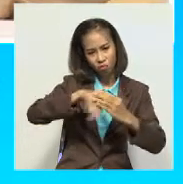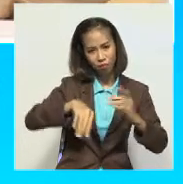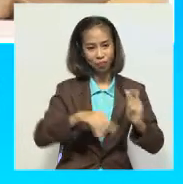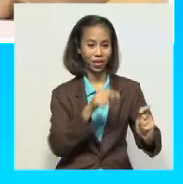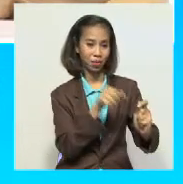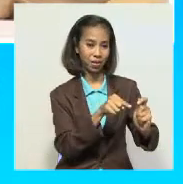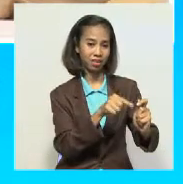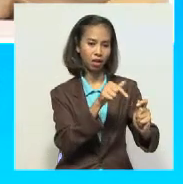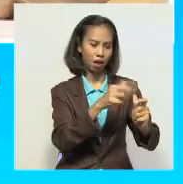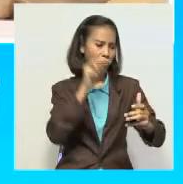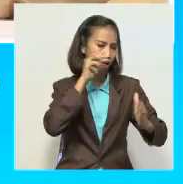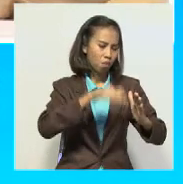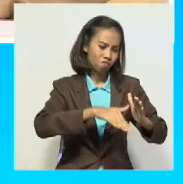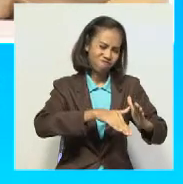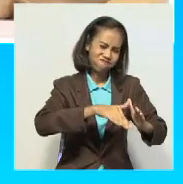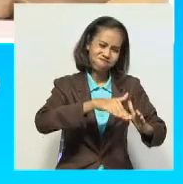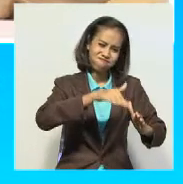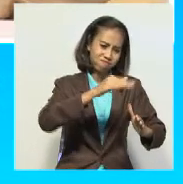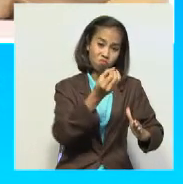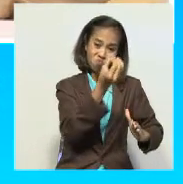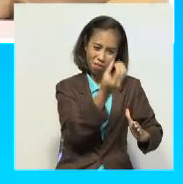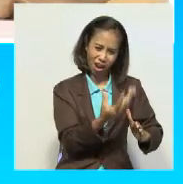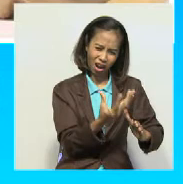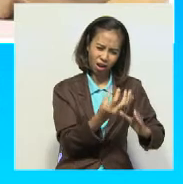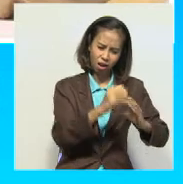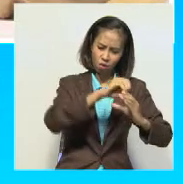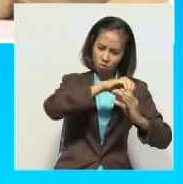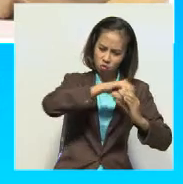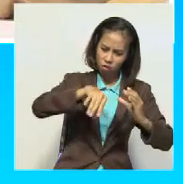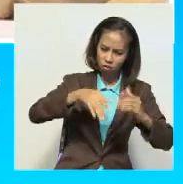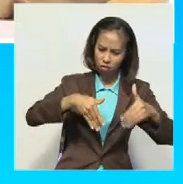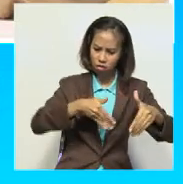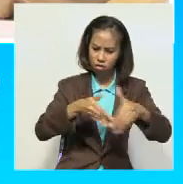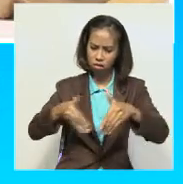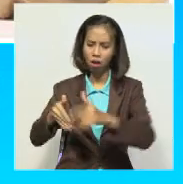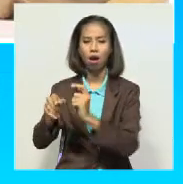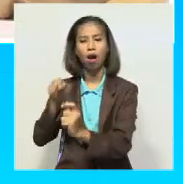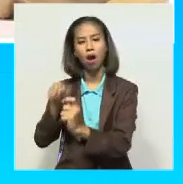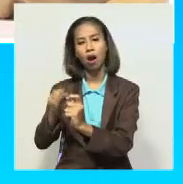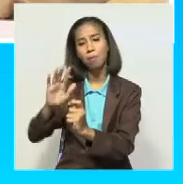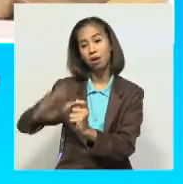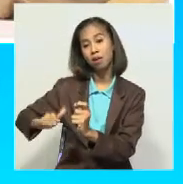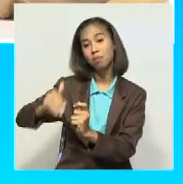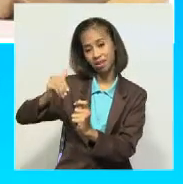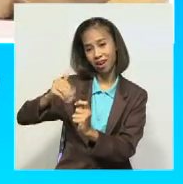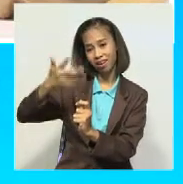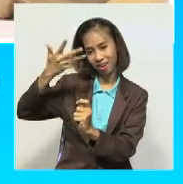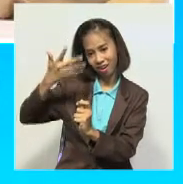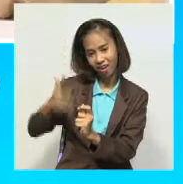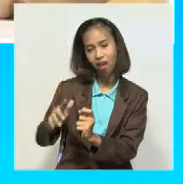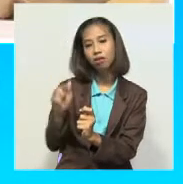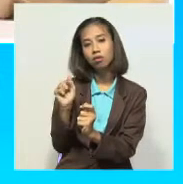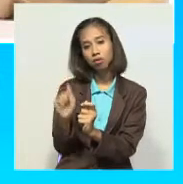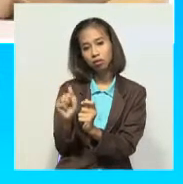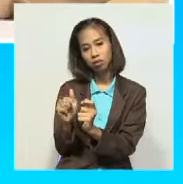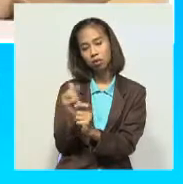นี่ยสูงมากนะมันสูงกว่าทุกครั้งเลยเนี่ยมันก็จะผ่านมาที่ทางอำเภอเมืองเพราะเวลามาอยู่อำเภอเมืองเนี่ยหลังจ